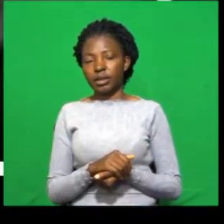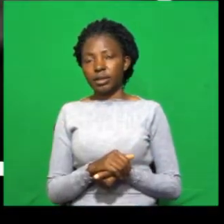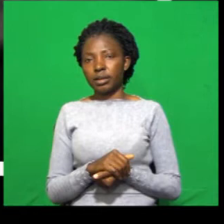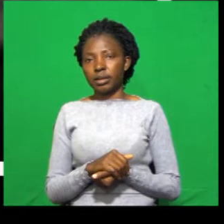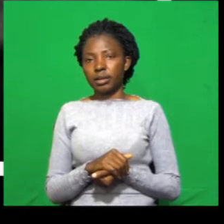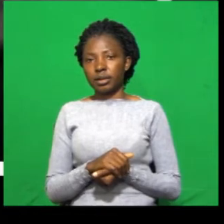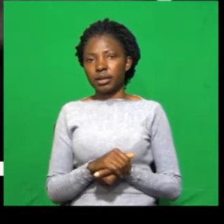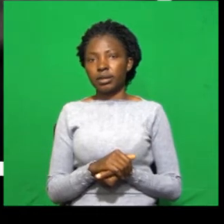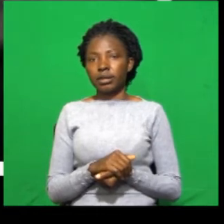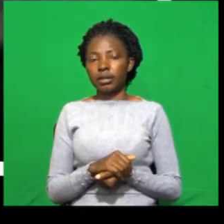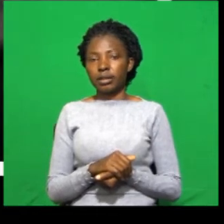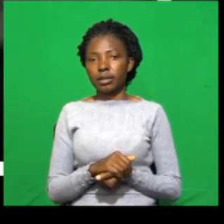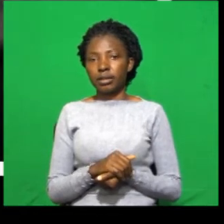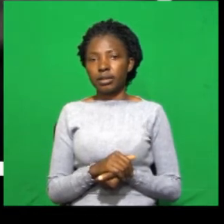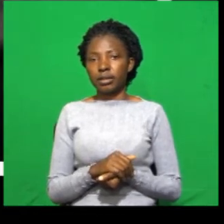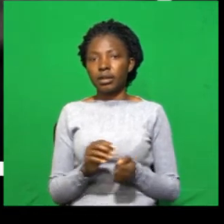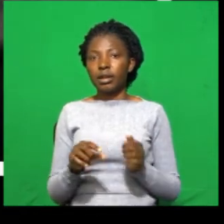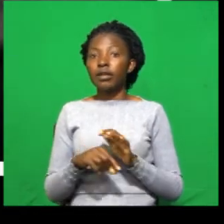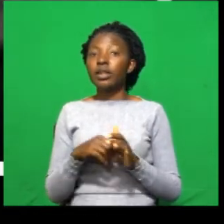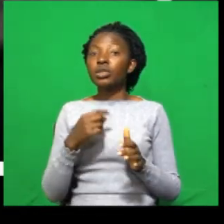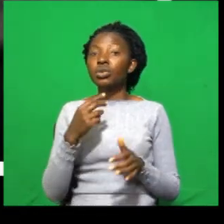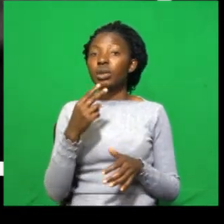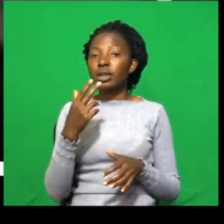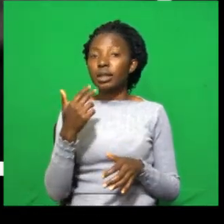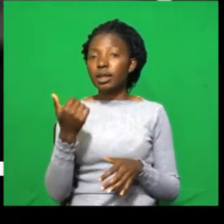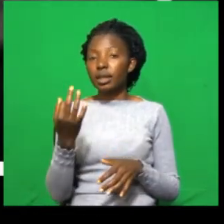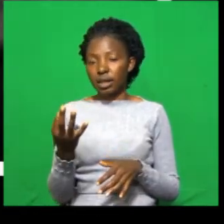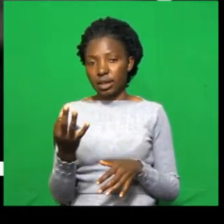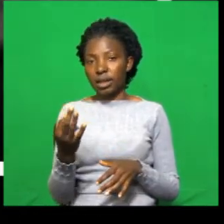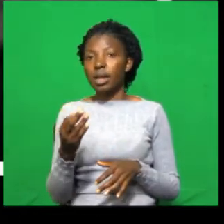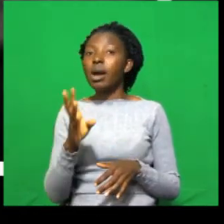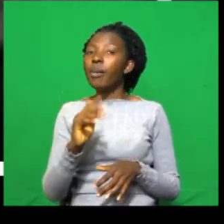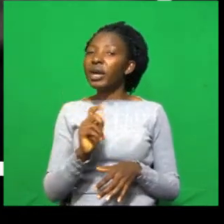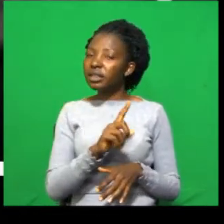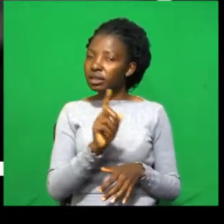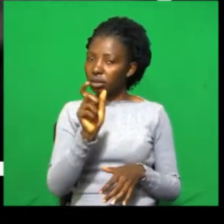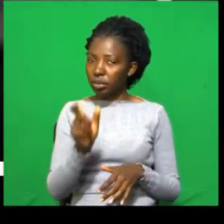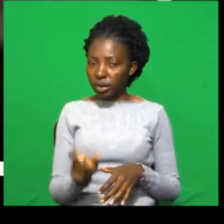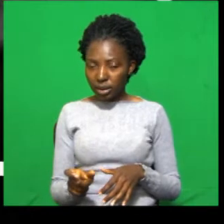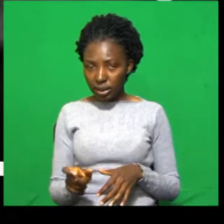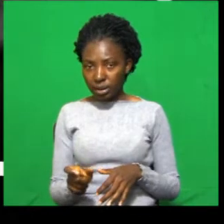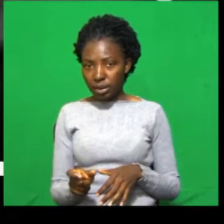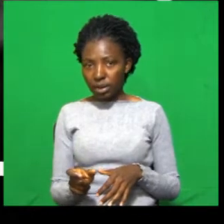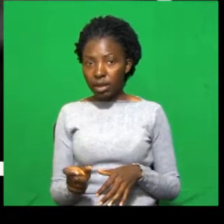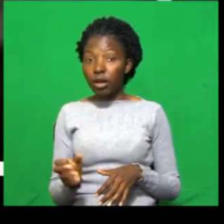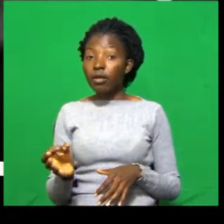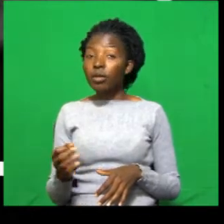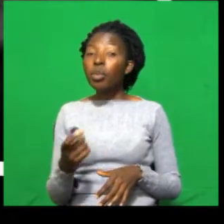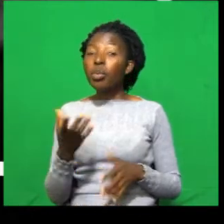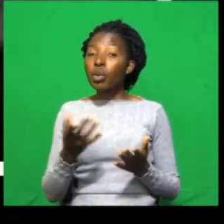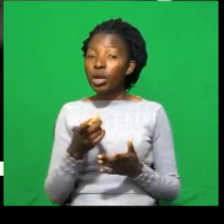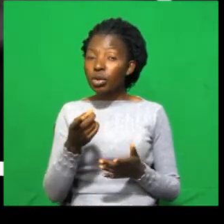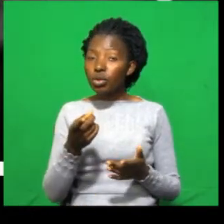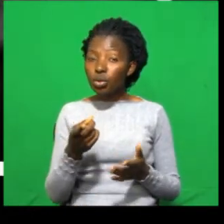chii. Vakorinde wekutanga 15:23. Yes. Asi mumwe nomumwe padzoro rake,